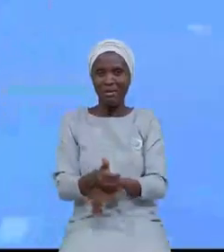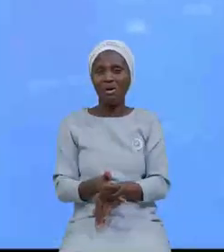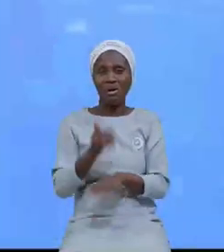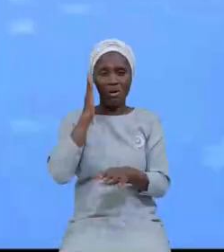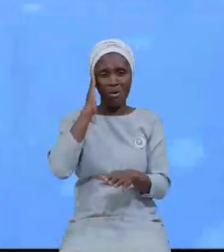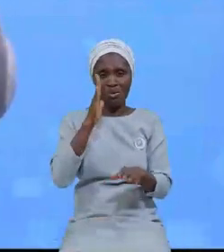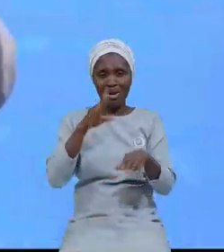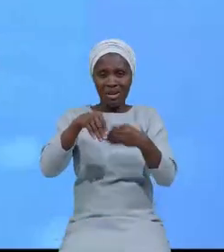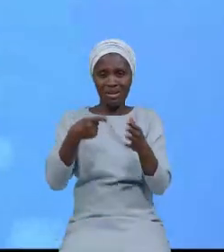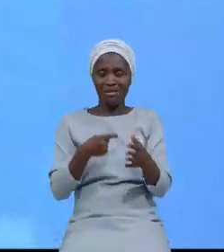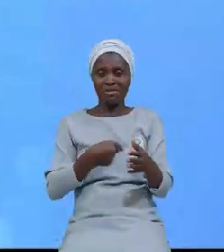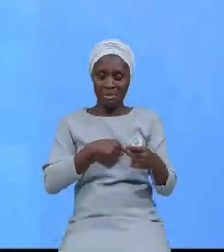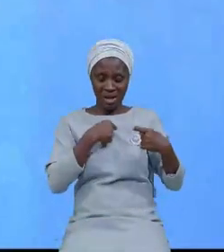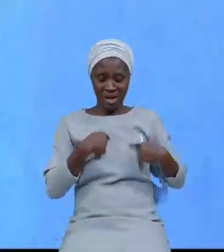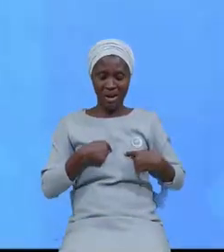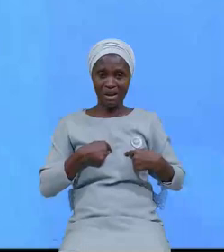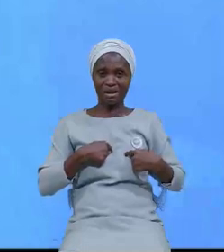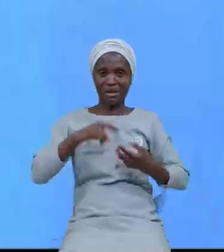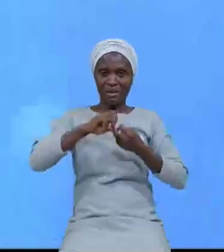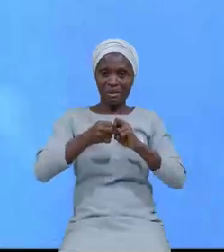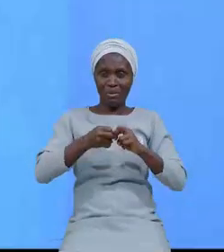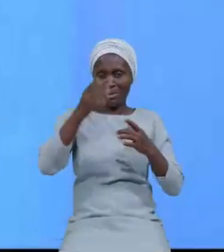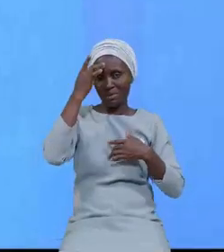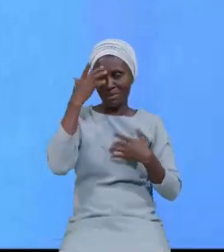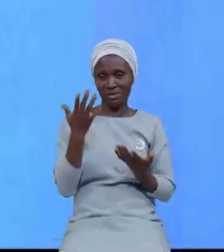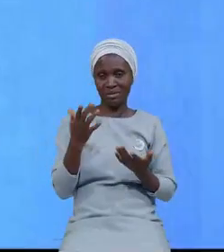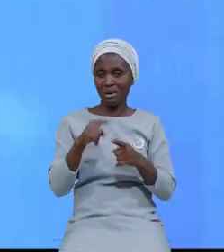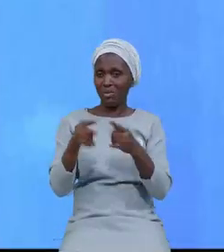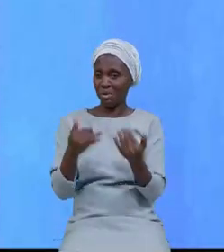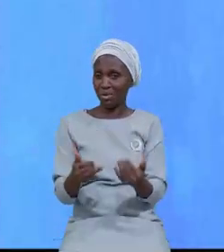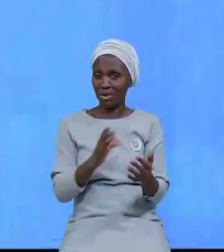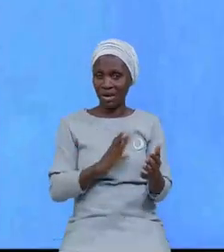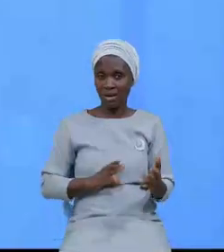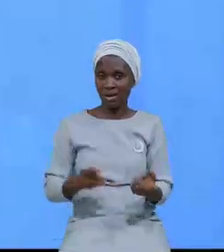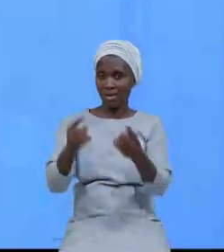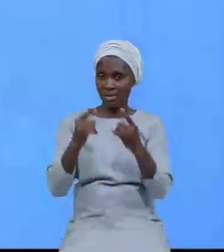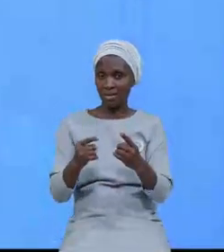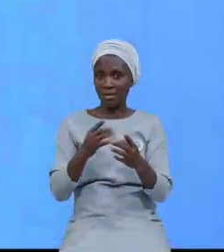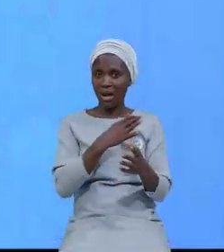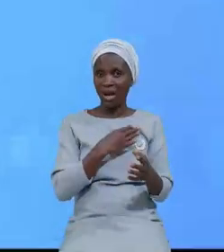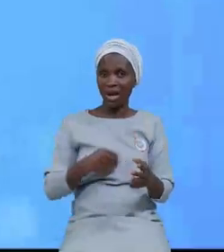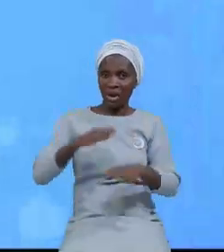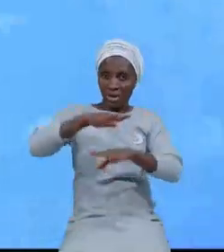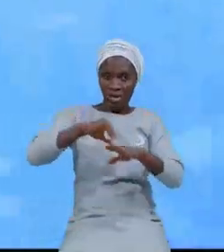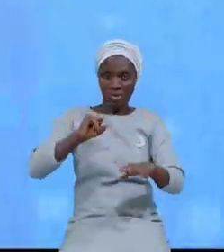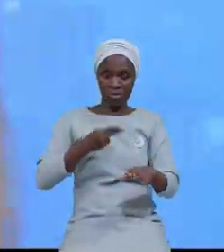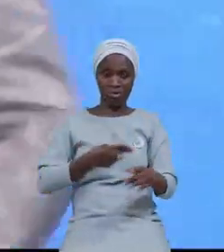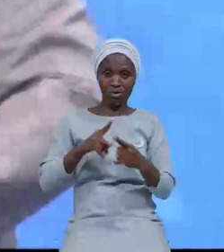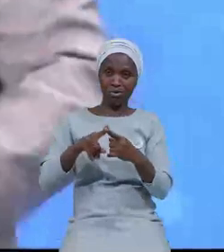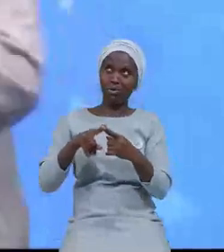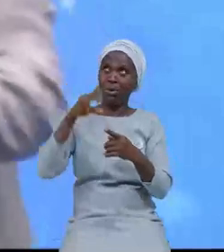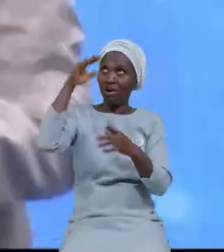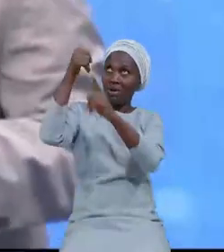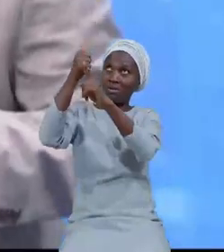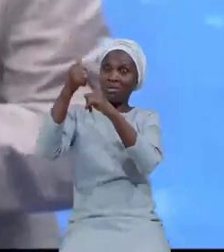étions ignorants mais maintenant Christ est venu et il nous appelle à lui même